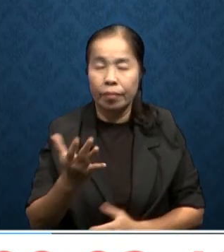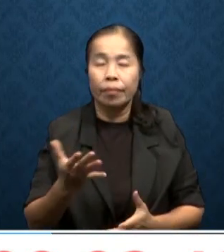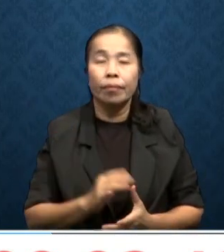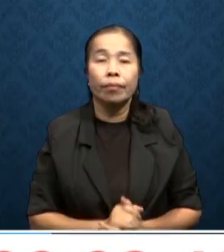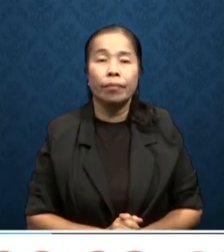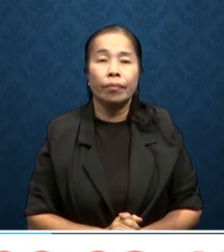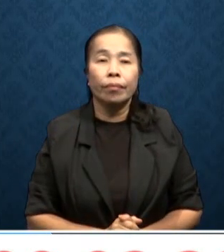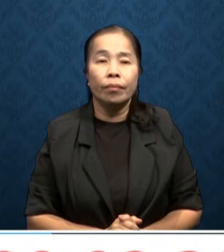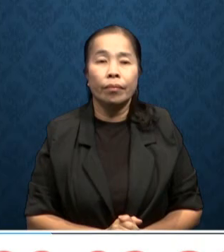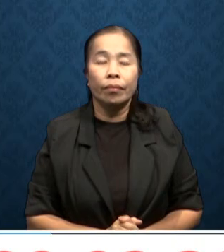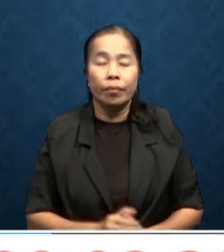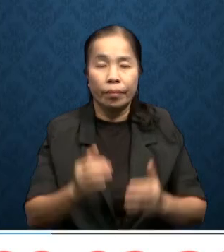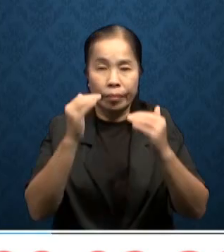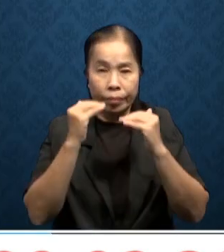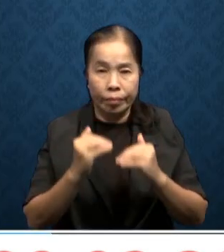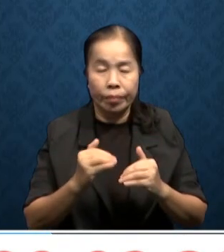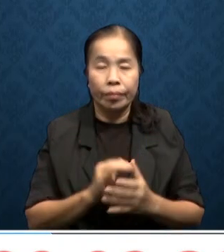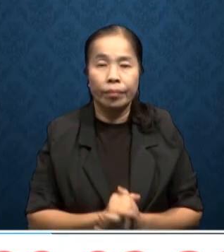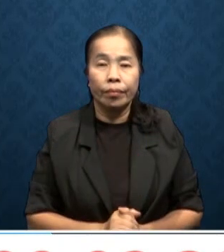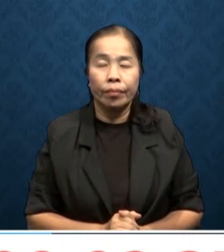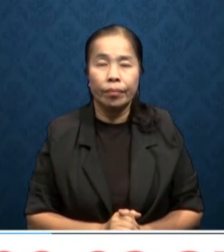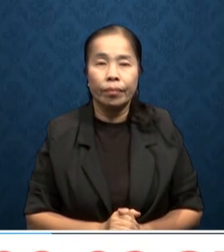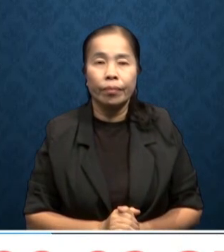ต่ไปนะครับไปหน้ตอมาครั